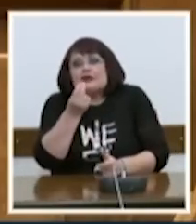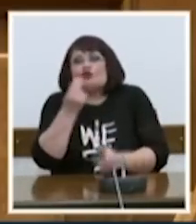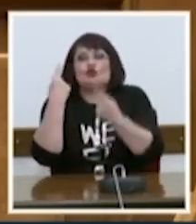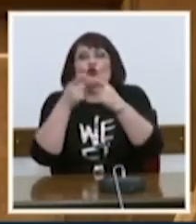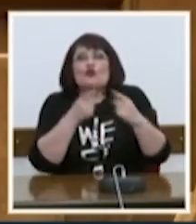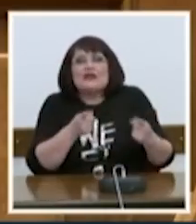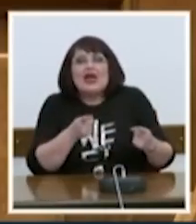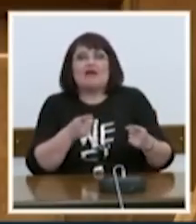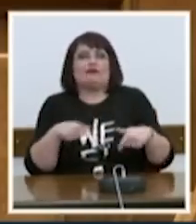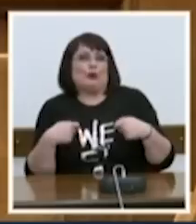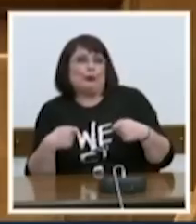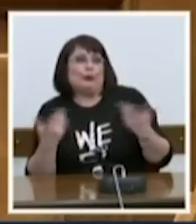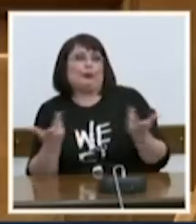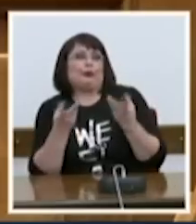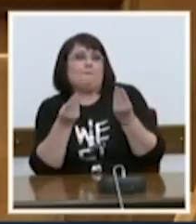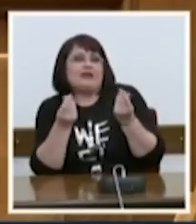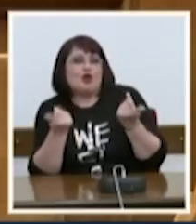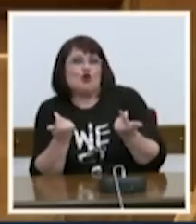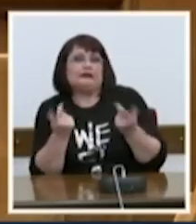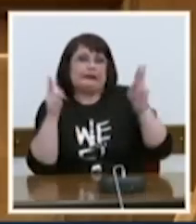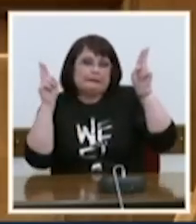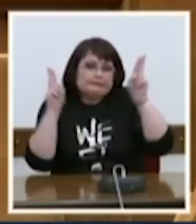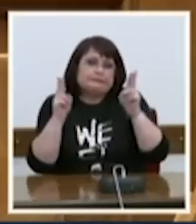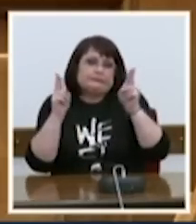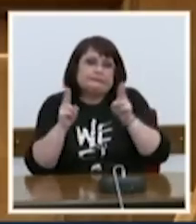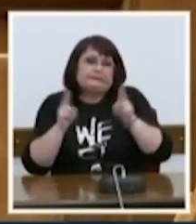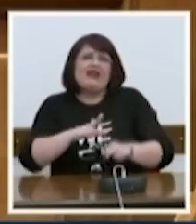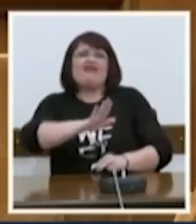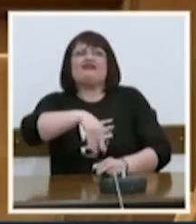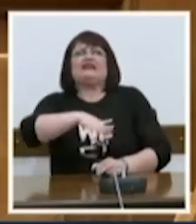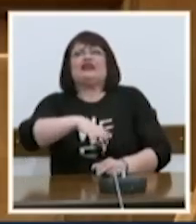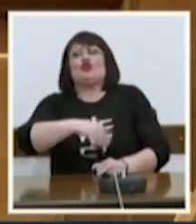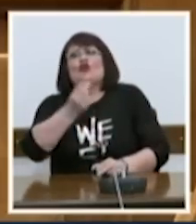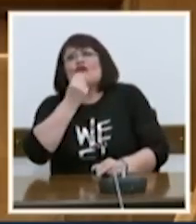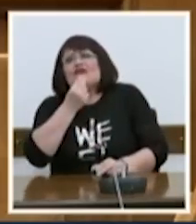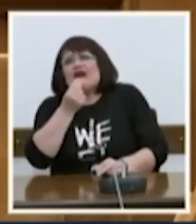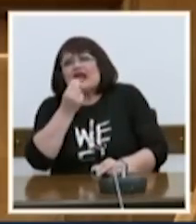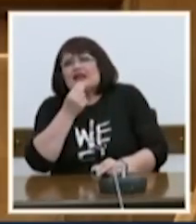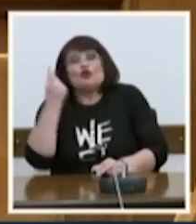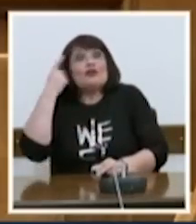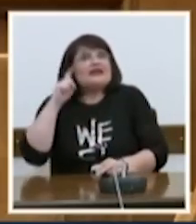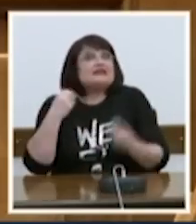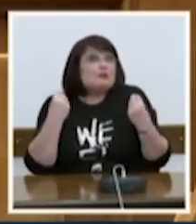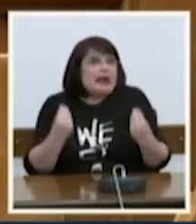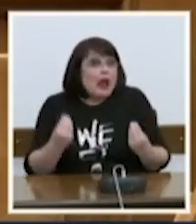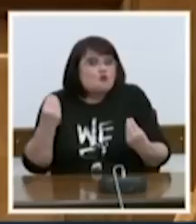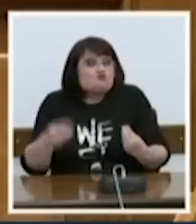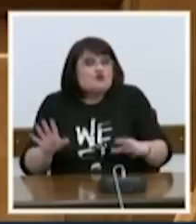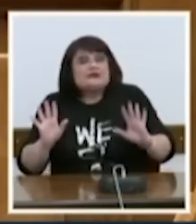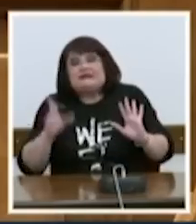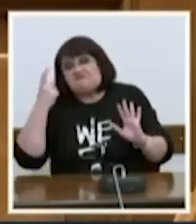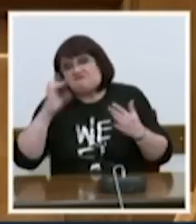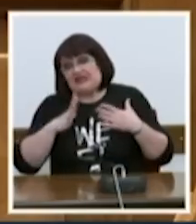υψηλής διατροφικής ποιότητας και καταναλώνουν φθηνότερα, αμφιβόλου όμως ποιότητας.